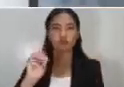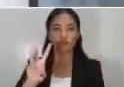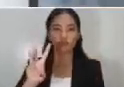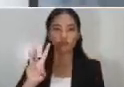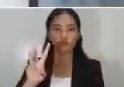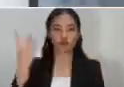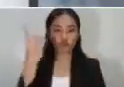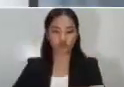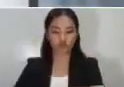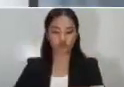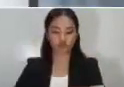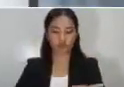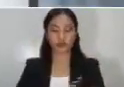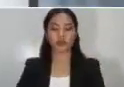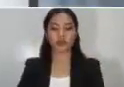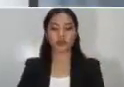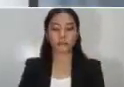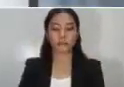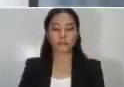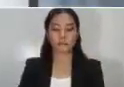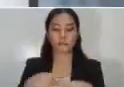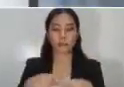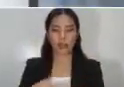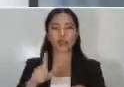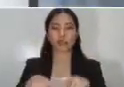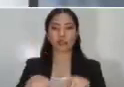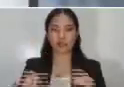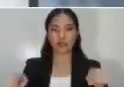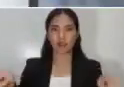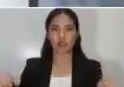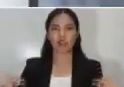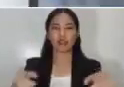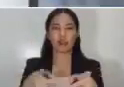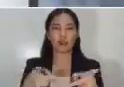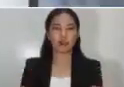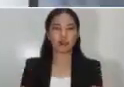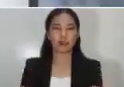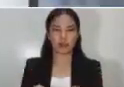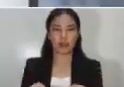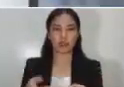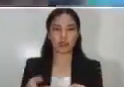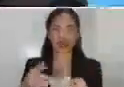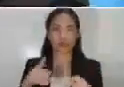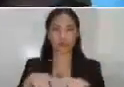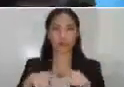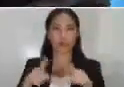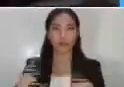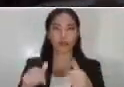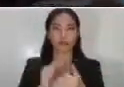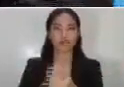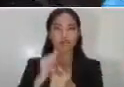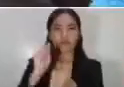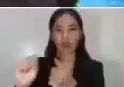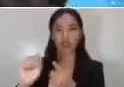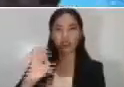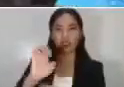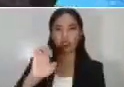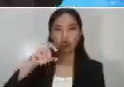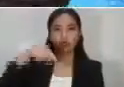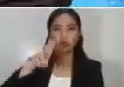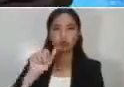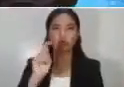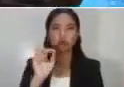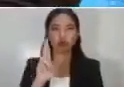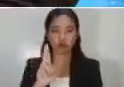dagat, kaya huwag kayong magtataka kung bakit pinakamaraming bagyo sa buwan ng Agosto. At yan po ang inaasahan natin